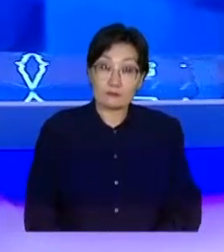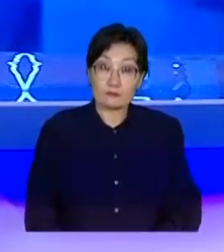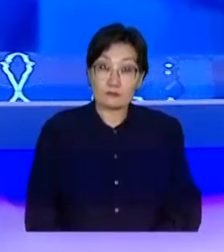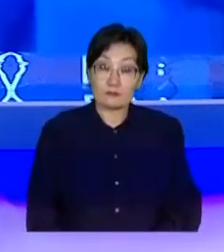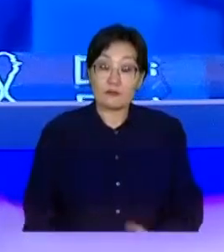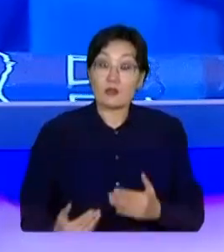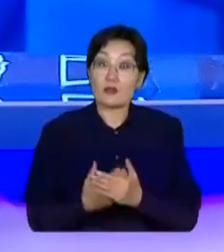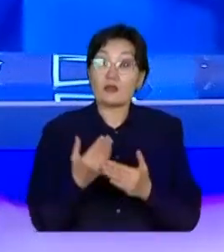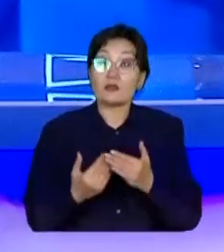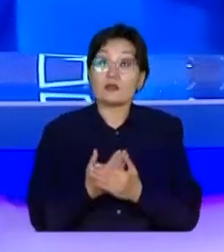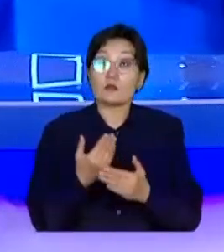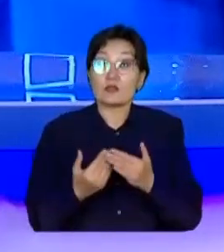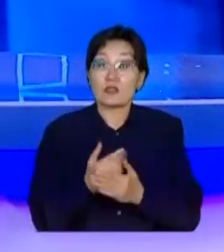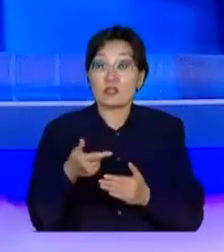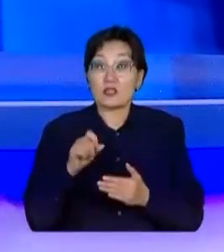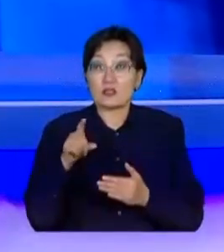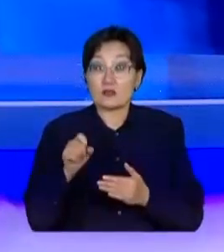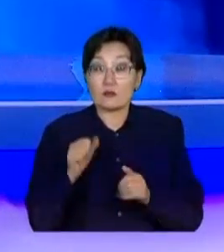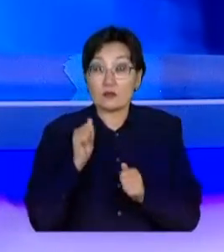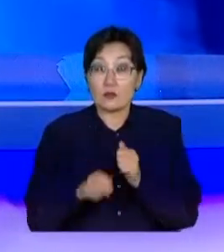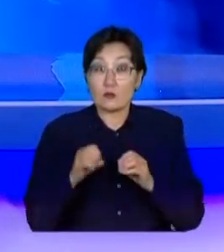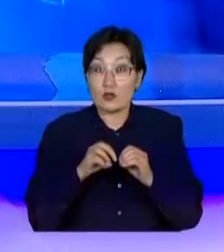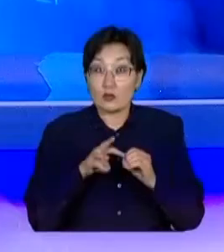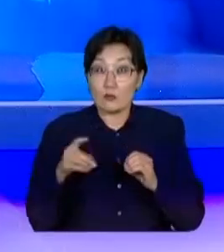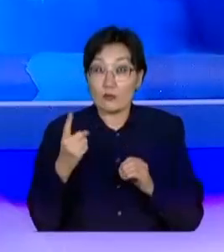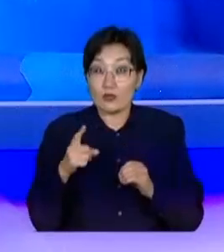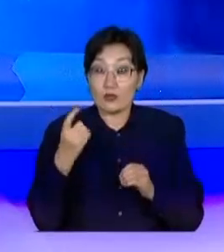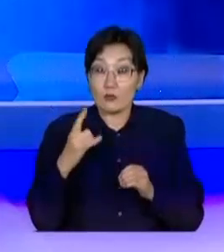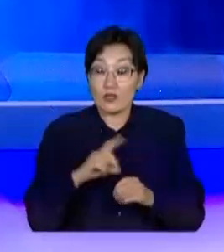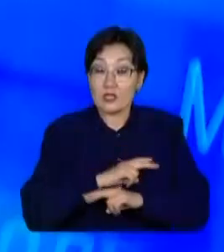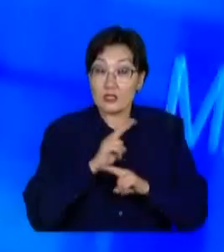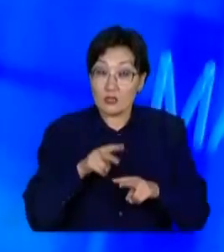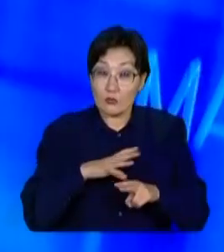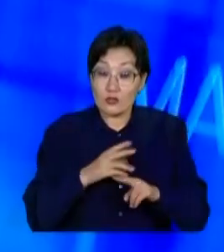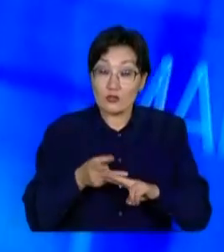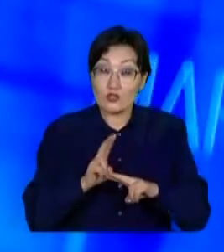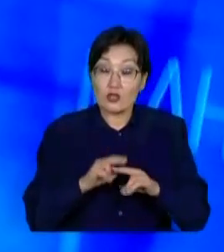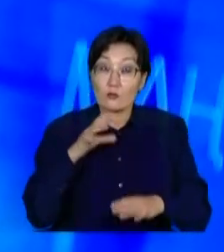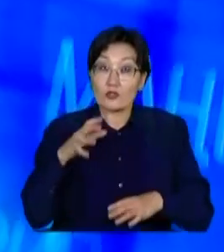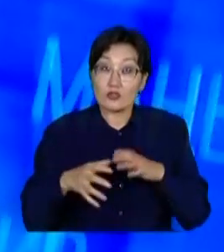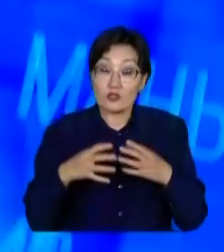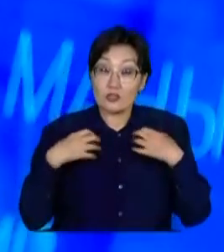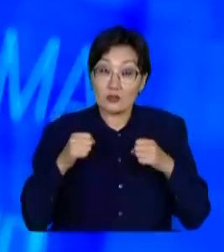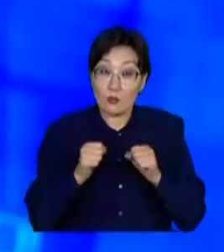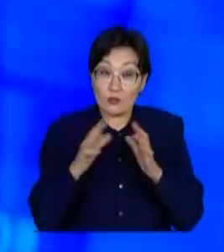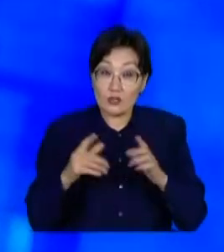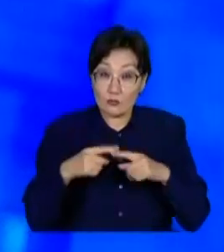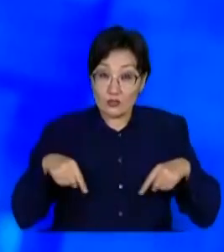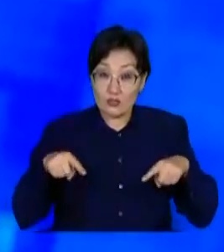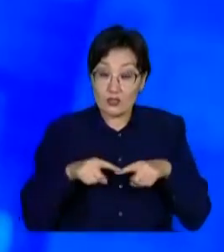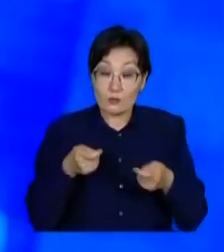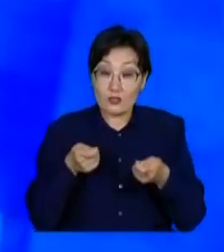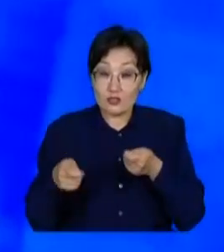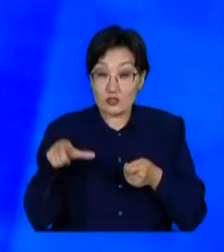Әлем жаңалықтары. Газада әр 10 минут сайын бір бала қаза болып жатыр. Бұл туралы дүниежүзілік денсаулық сақтау ұйымының